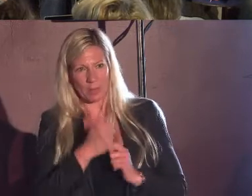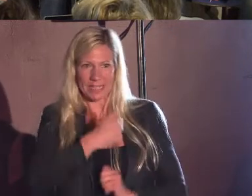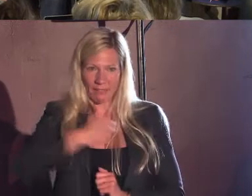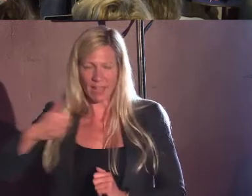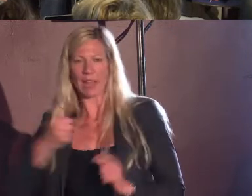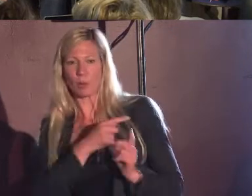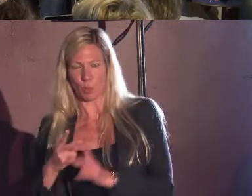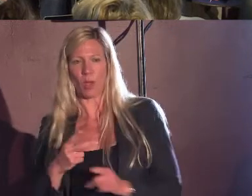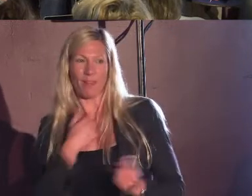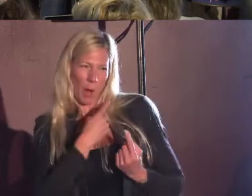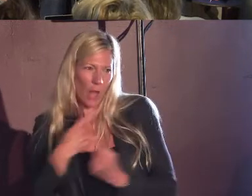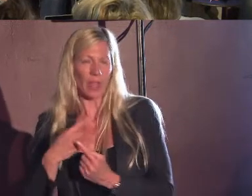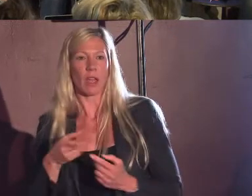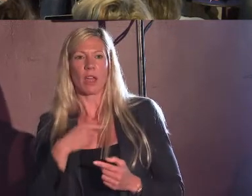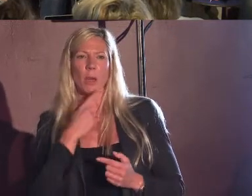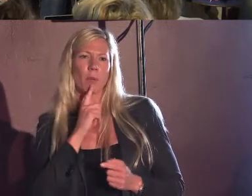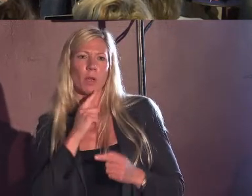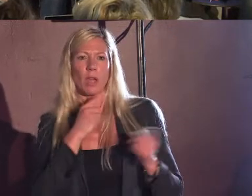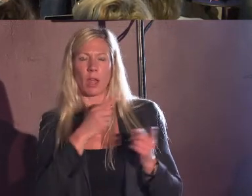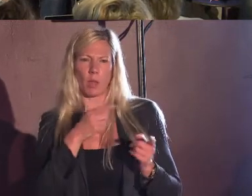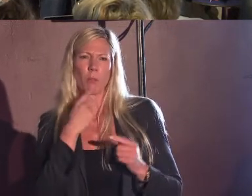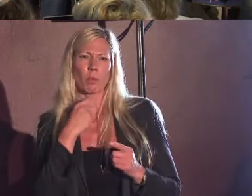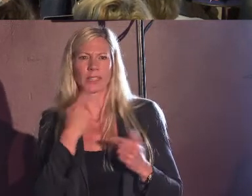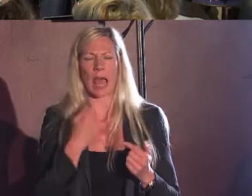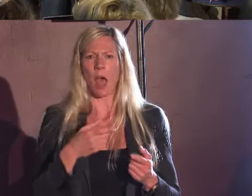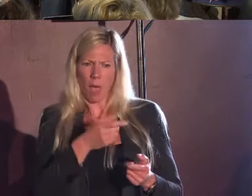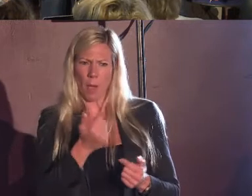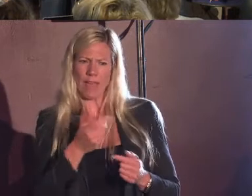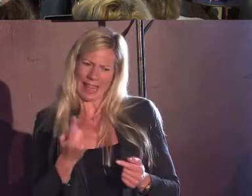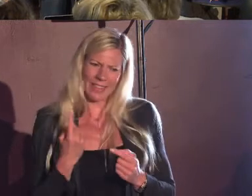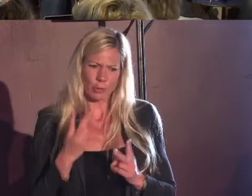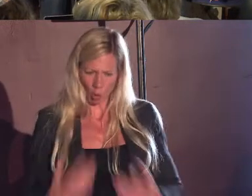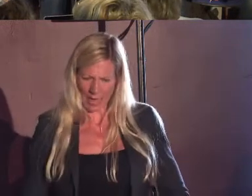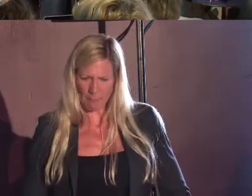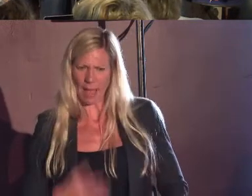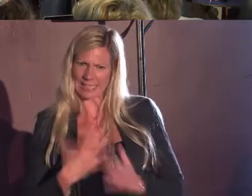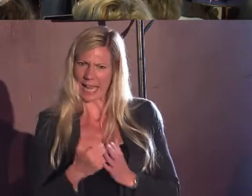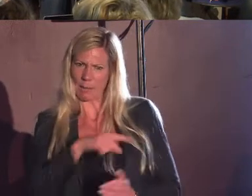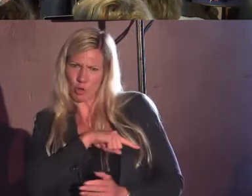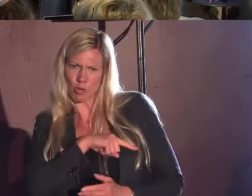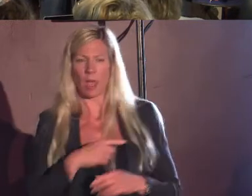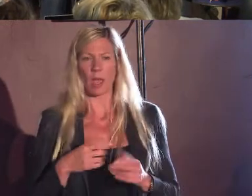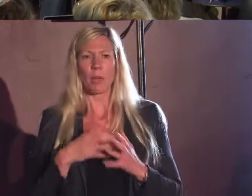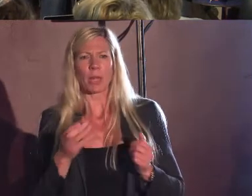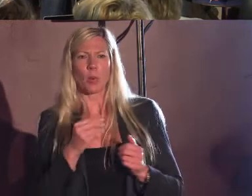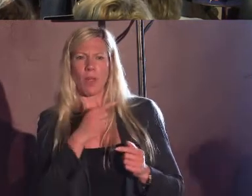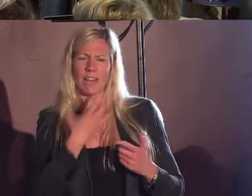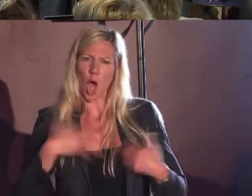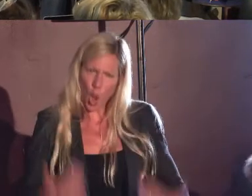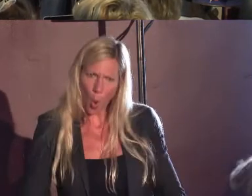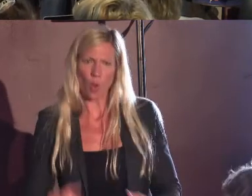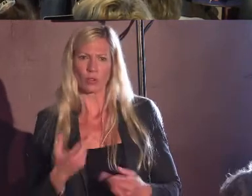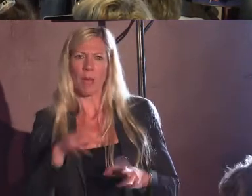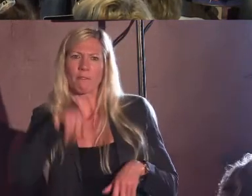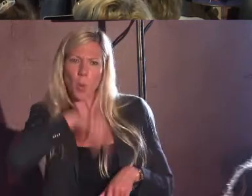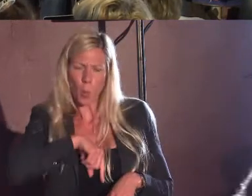ekonomichefer och liknande. Ja, men vi behöver en till sån här kappa som säljer så mycket. Ja, okej, men då vill vi ha en lång kappa, för det sålde bra förra året. Ja, men okej, då har vi redan satt